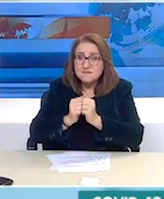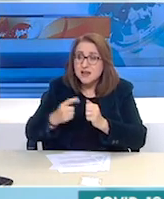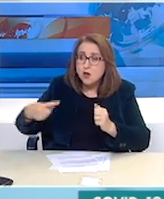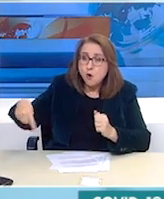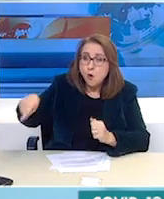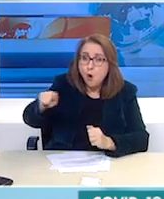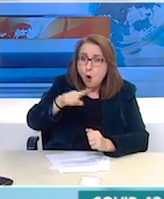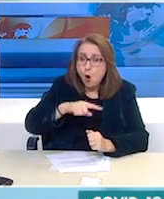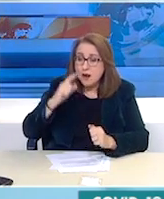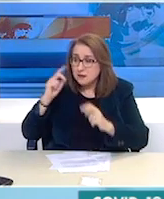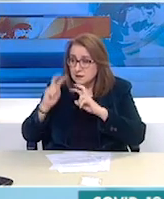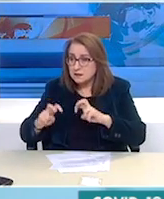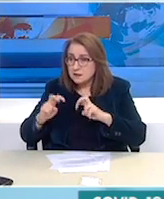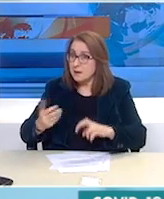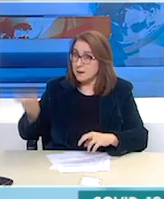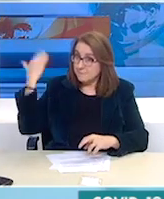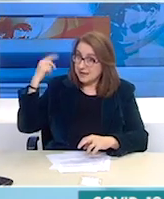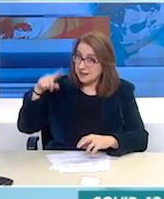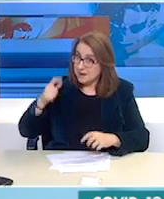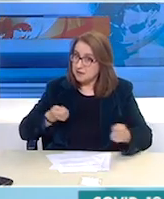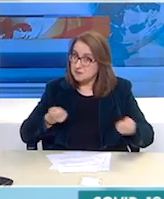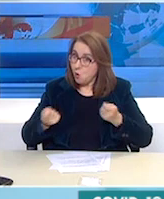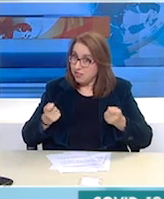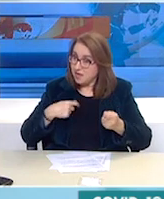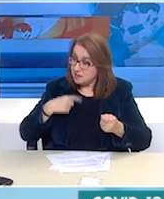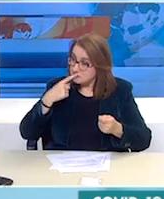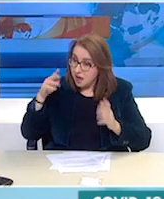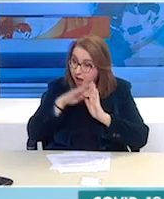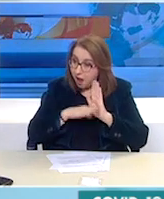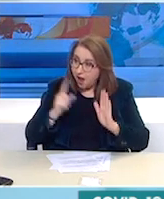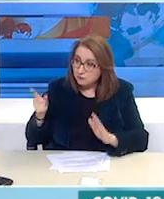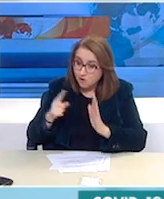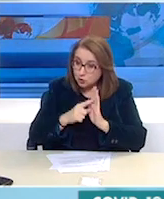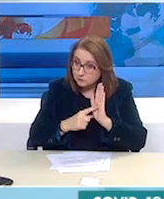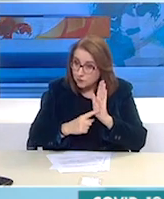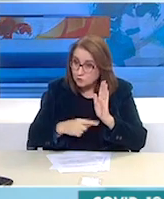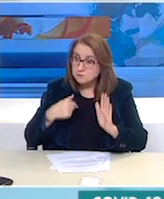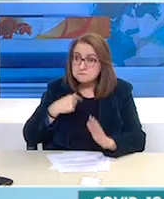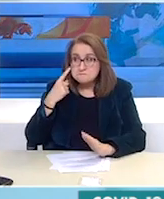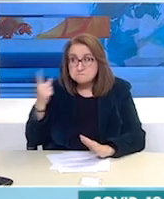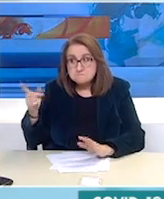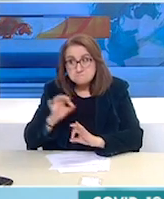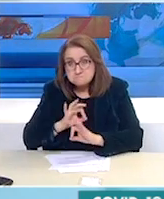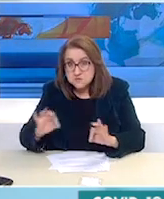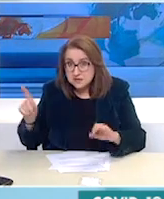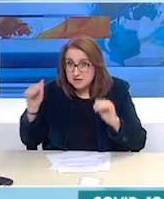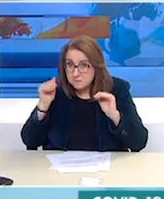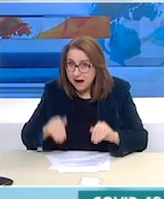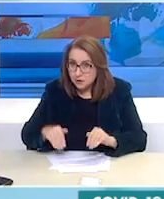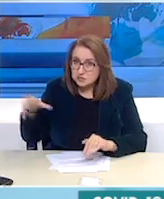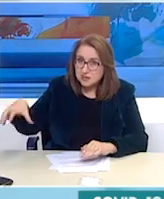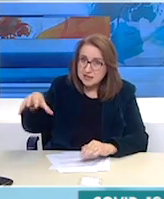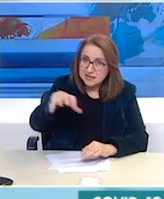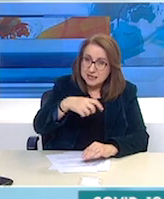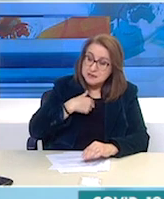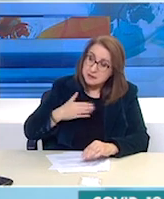είχαν δοθεί προημερών και που θέλαμε να είμαστε σίγουροι εάν οι οδηγίες αυτές είχαν ακολουθηθεί και αν όλοι οι